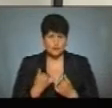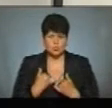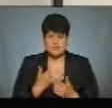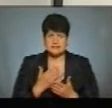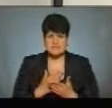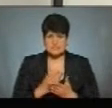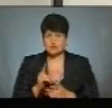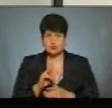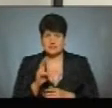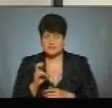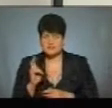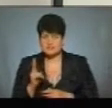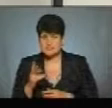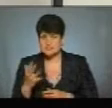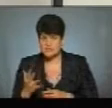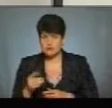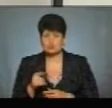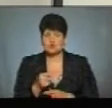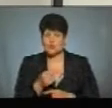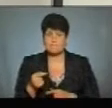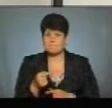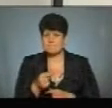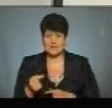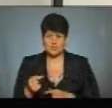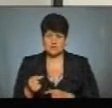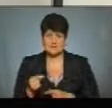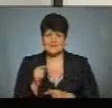в нас, відповідно, чому не 225, так? Тому що, відповідно, мінус